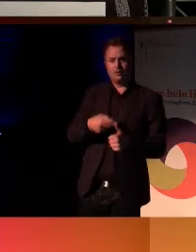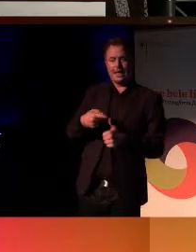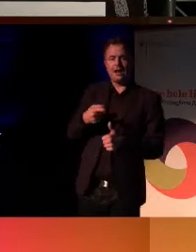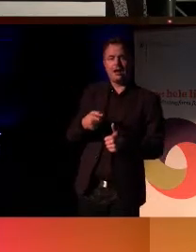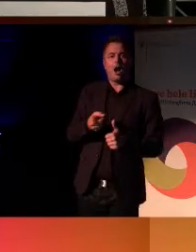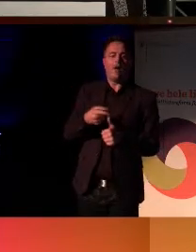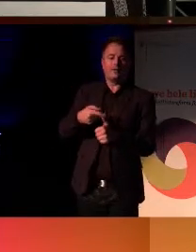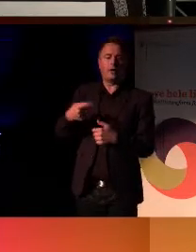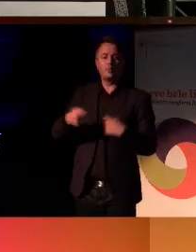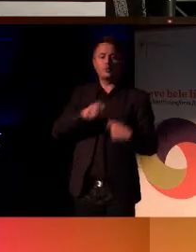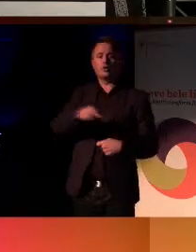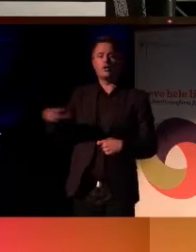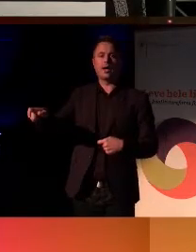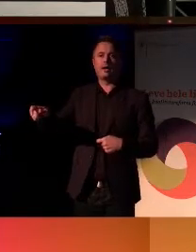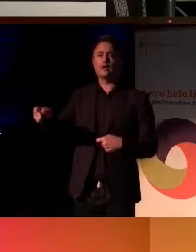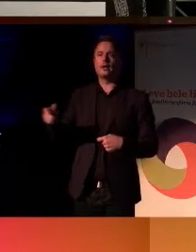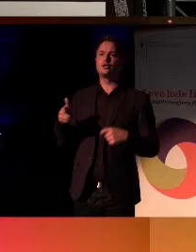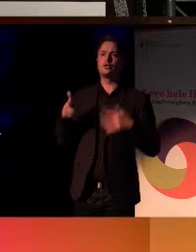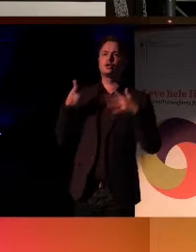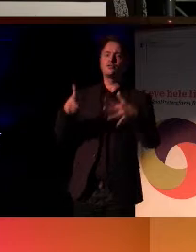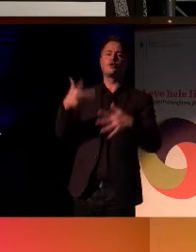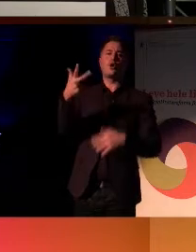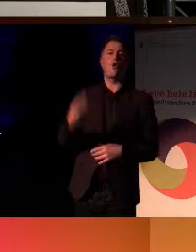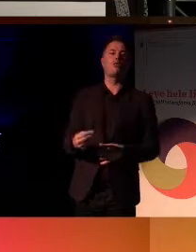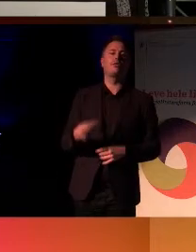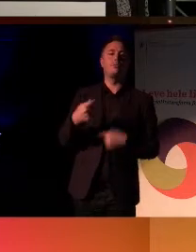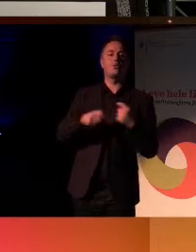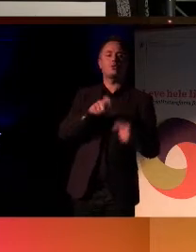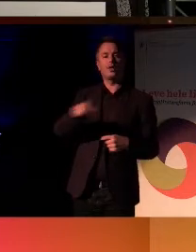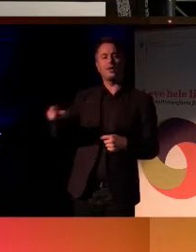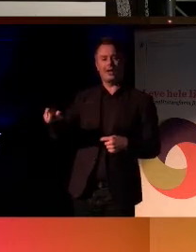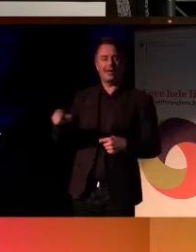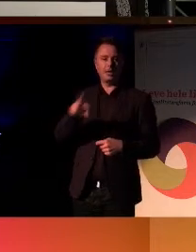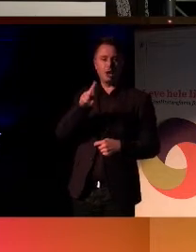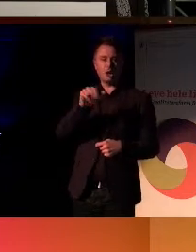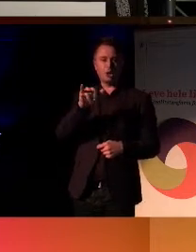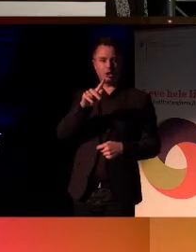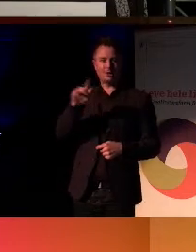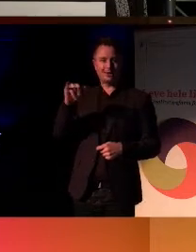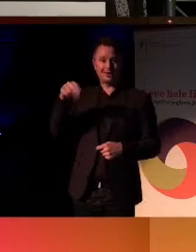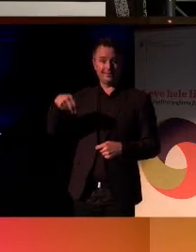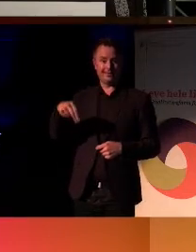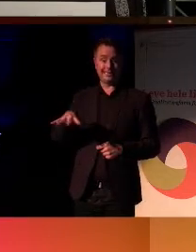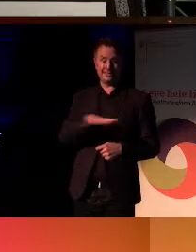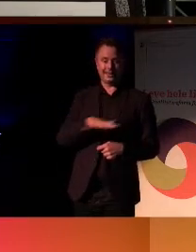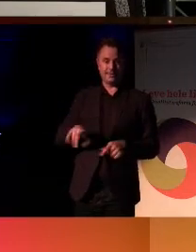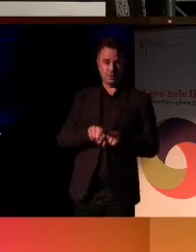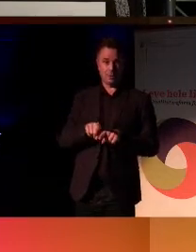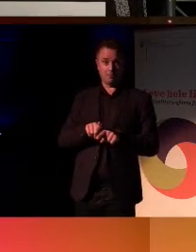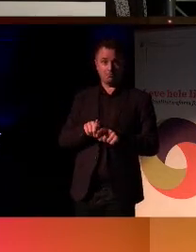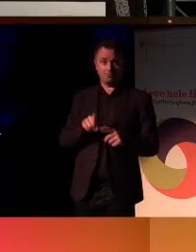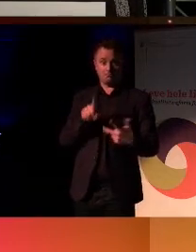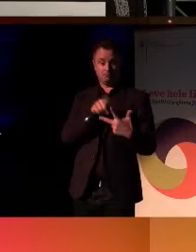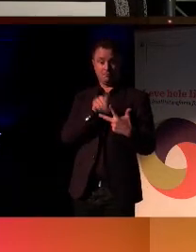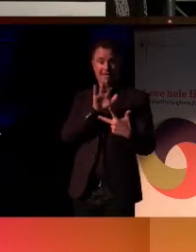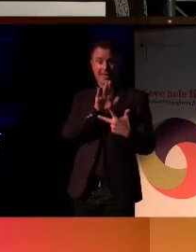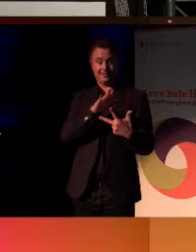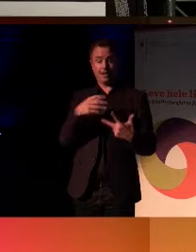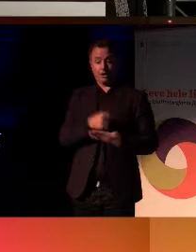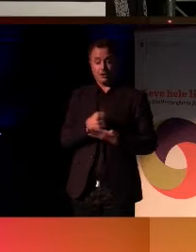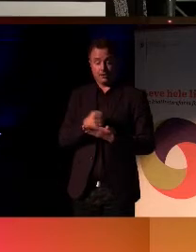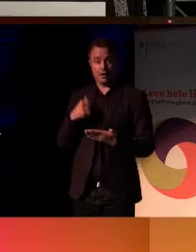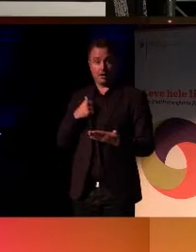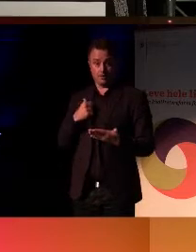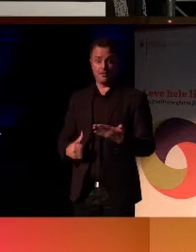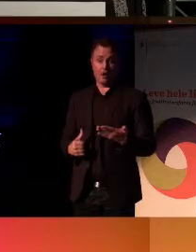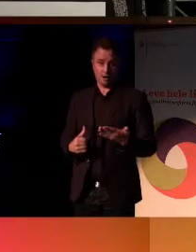708 brukere i Rykkinn distrikt i Bærum, som hennes ansatte har ansvaret for. Og hun har ca. 90